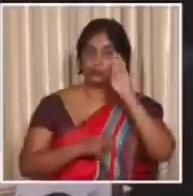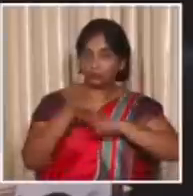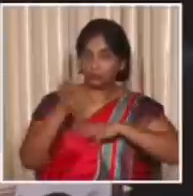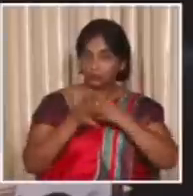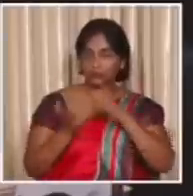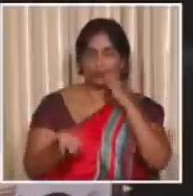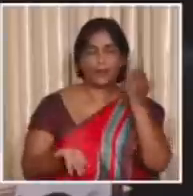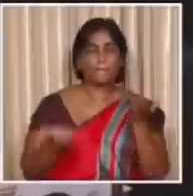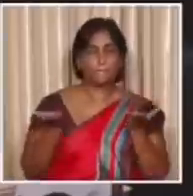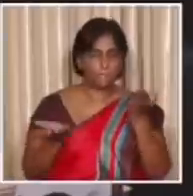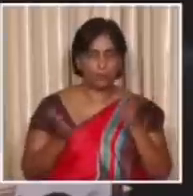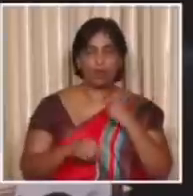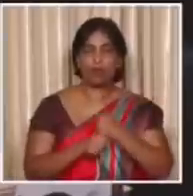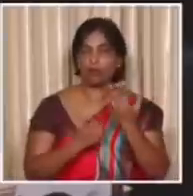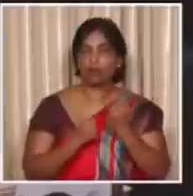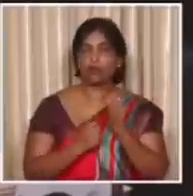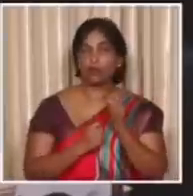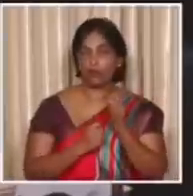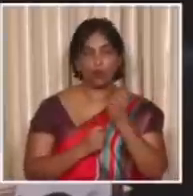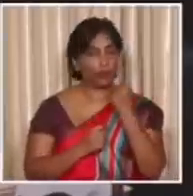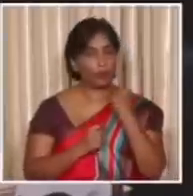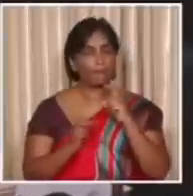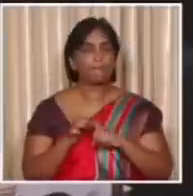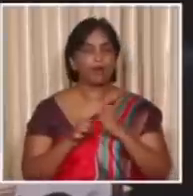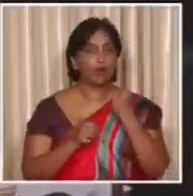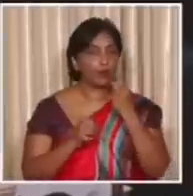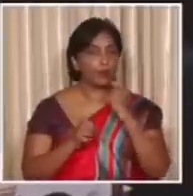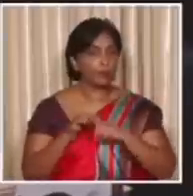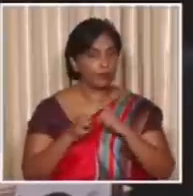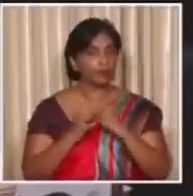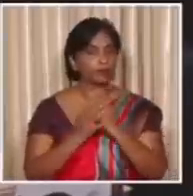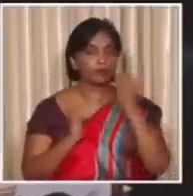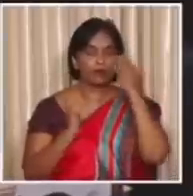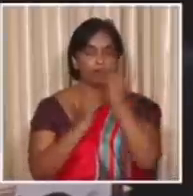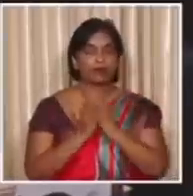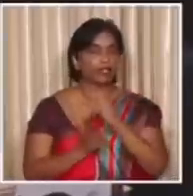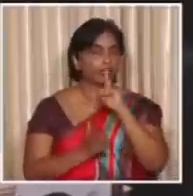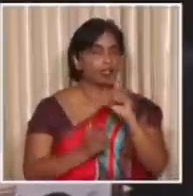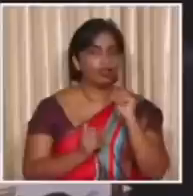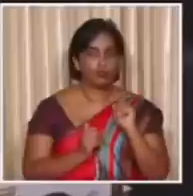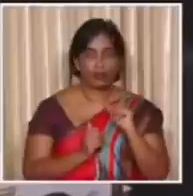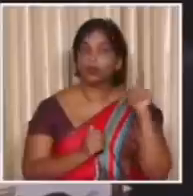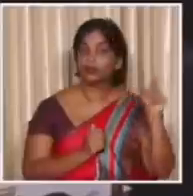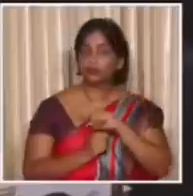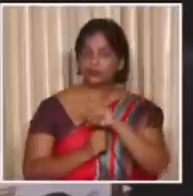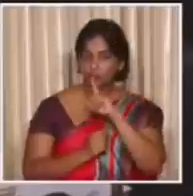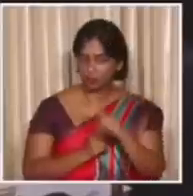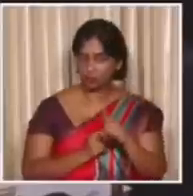තුලනේ කරගන්න ආණ්ඩුවට ලැබෙන රුපියල් ප්‍රශ්නේ රුපියල් ප්‍රශ්නේ තුලනේ කර ගැනීම සඳහා යෝජනා කරන්න කුමක්ද ඔවුන් යෝජනා